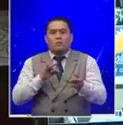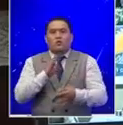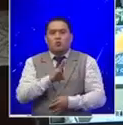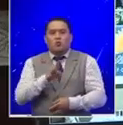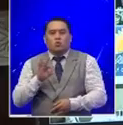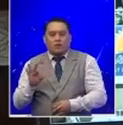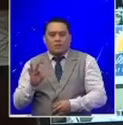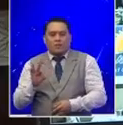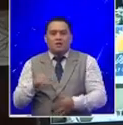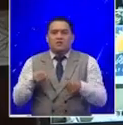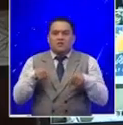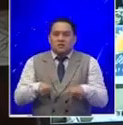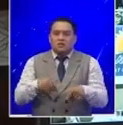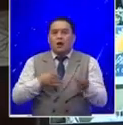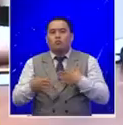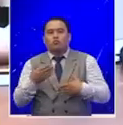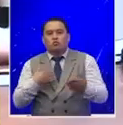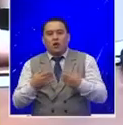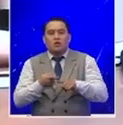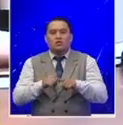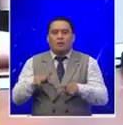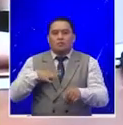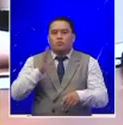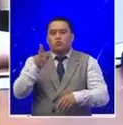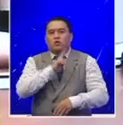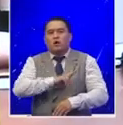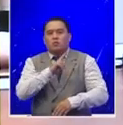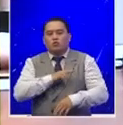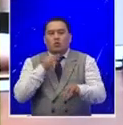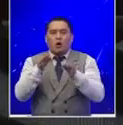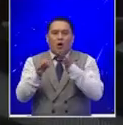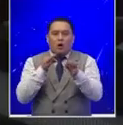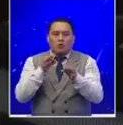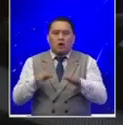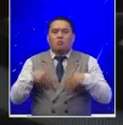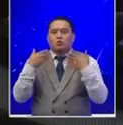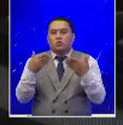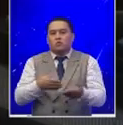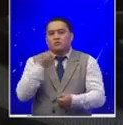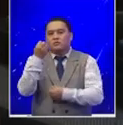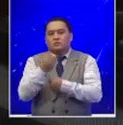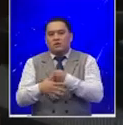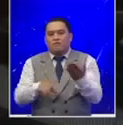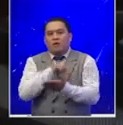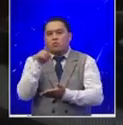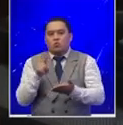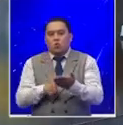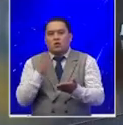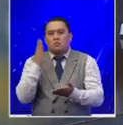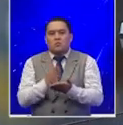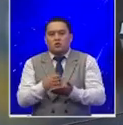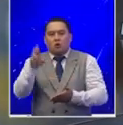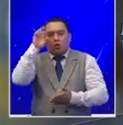Отан». Здесь обсуждались алгоритмы предстоящей работы. Это и консультации для обратившихся в колл-центр с вопросами об